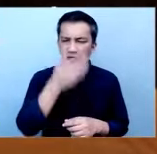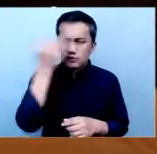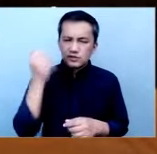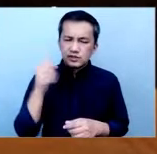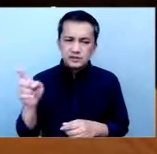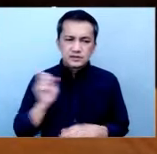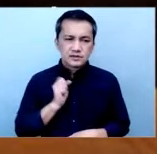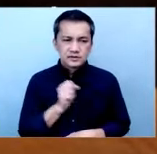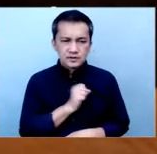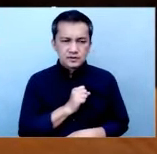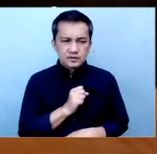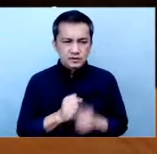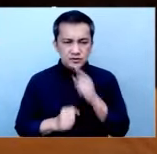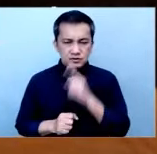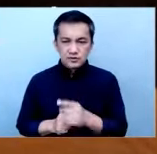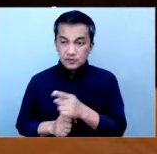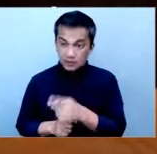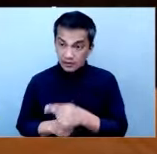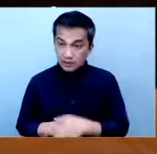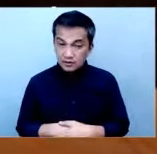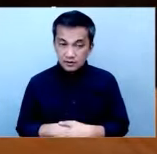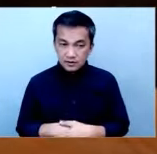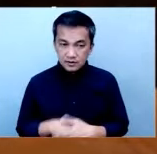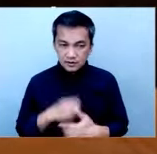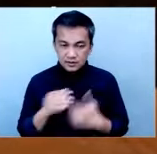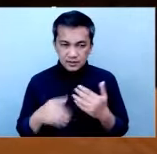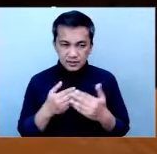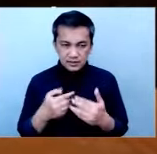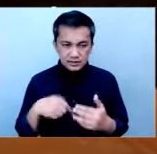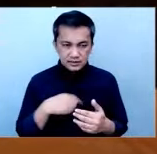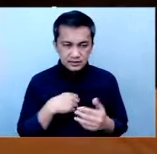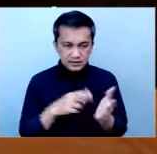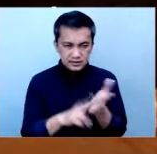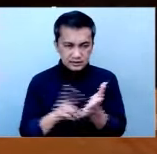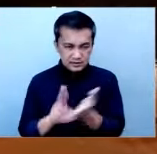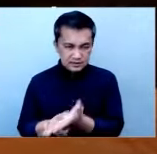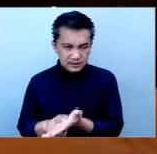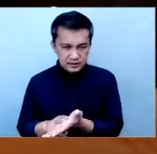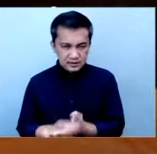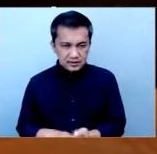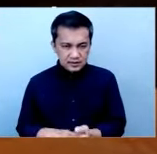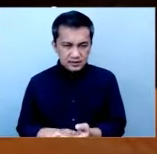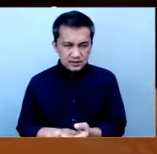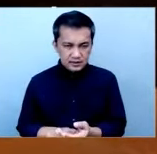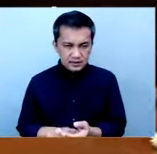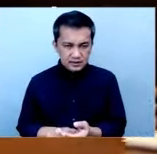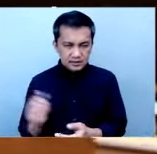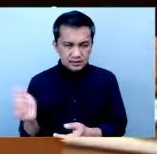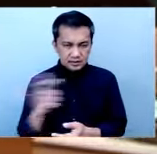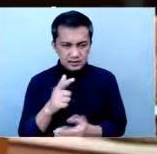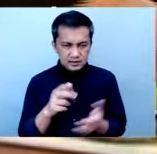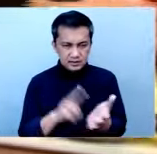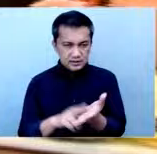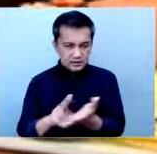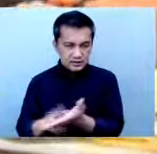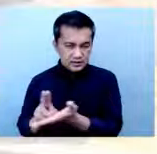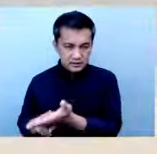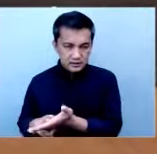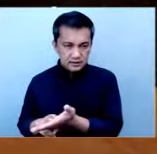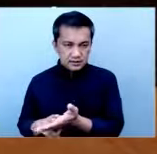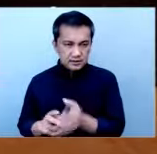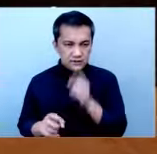senadora. Sure ka? Yes, ma'am. Lahat naman kami nagsasign eh. Hindi, lahat kami nagsasign